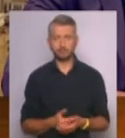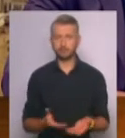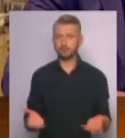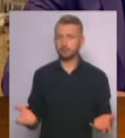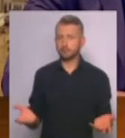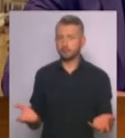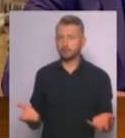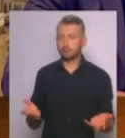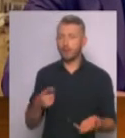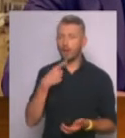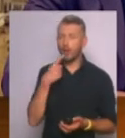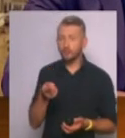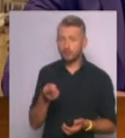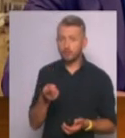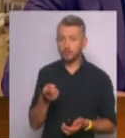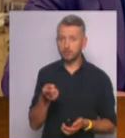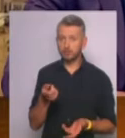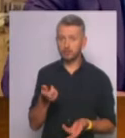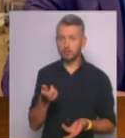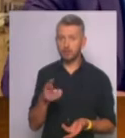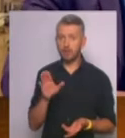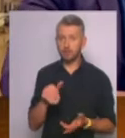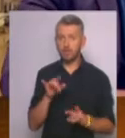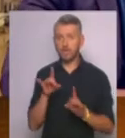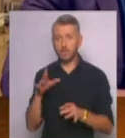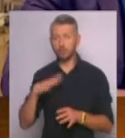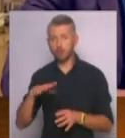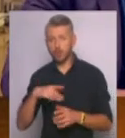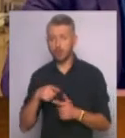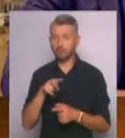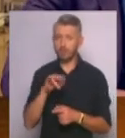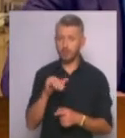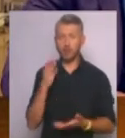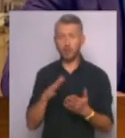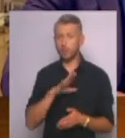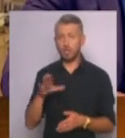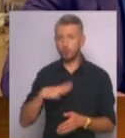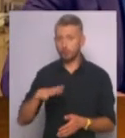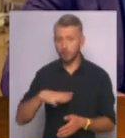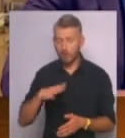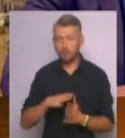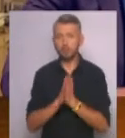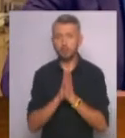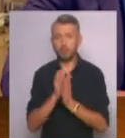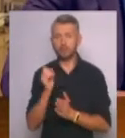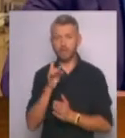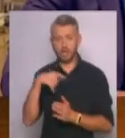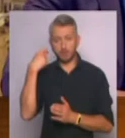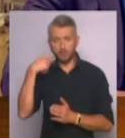Так, кажіть, ви нас дочекалися після реклами чи не дочекалися? Якщо не дочекалися, прошу, будь ласка, ще раз